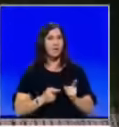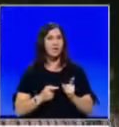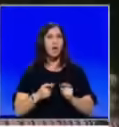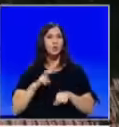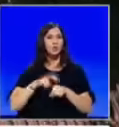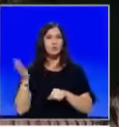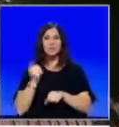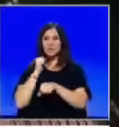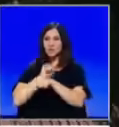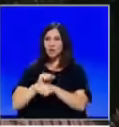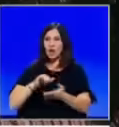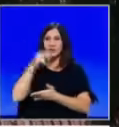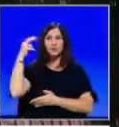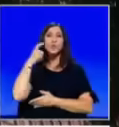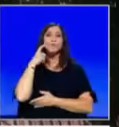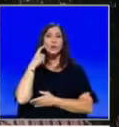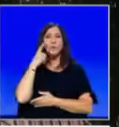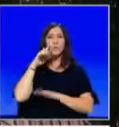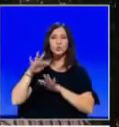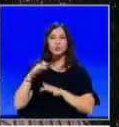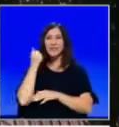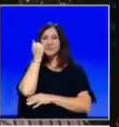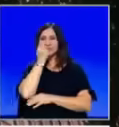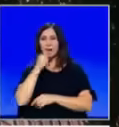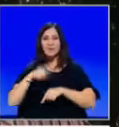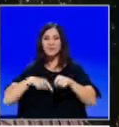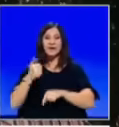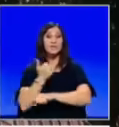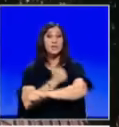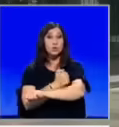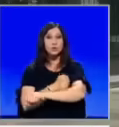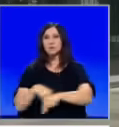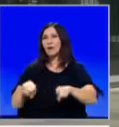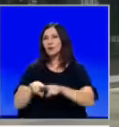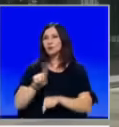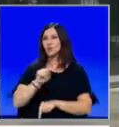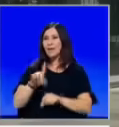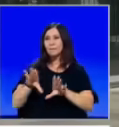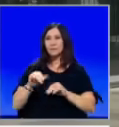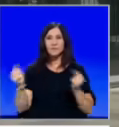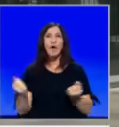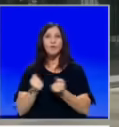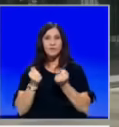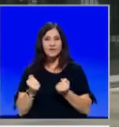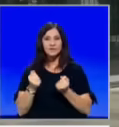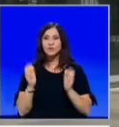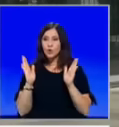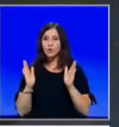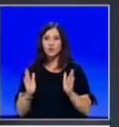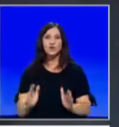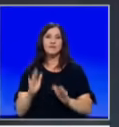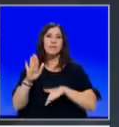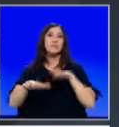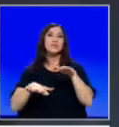Дуров беше задържан на летище Бурже по подозрения за измами, трафик на наркотици, както и че не е предприел действия за ограничаване